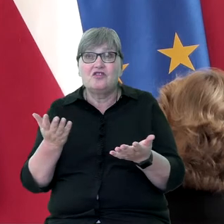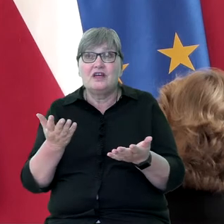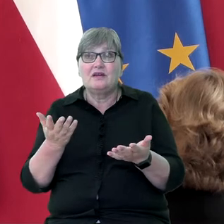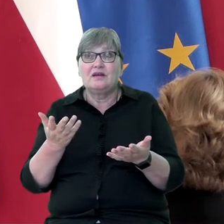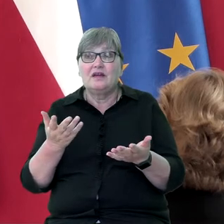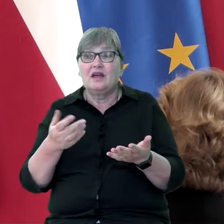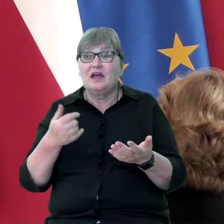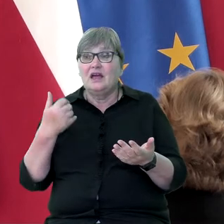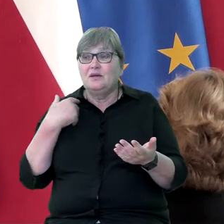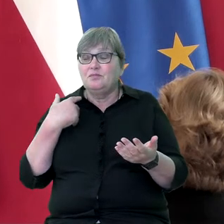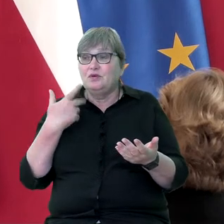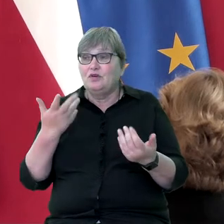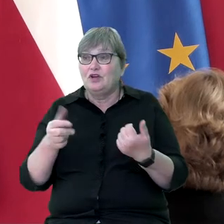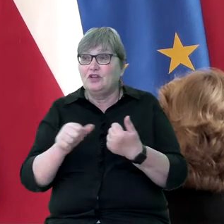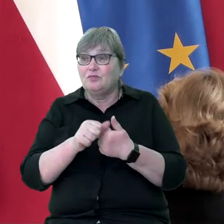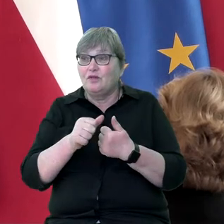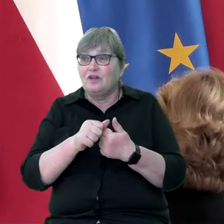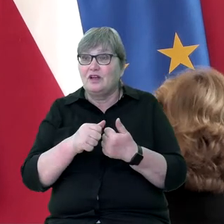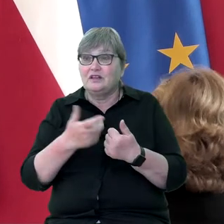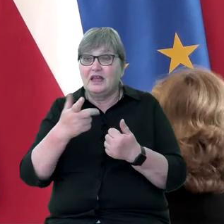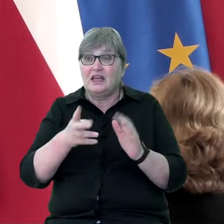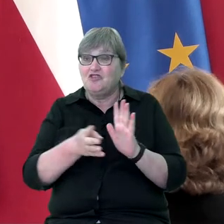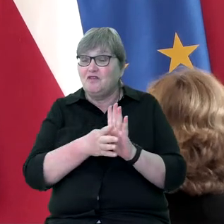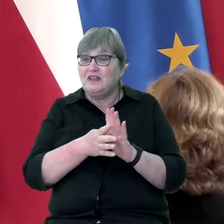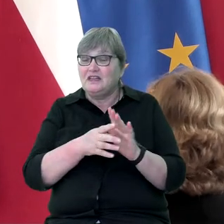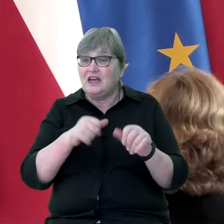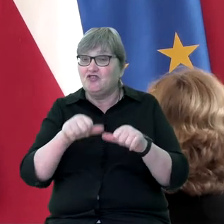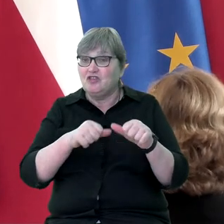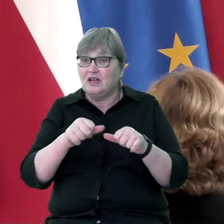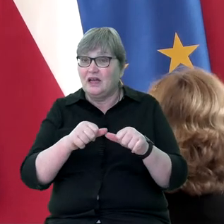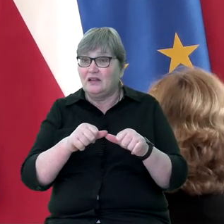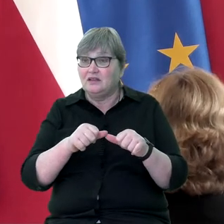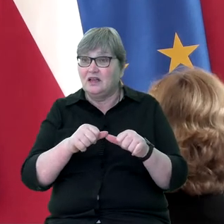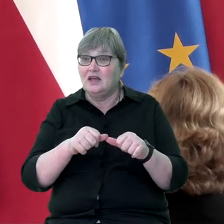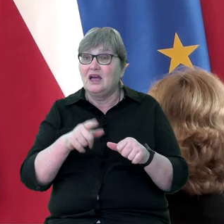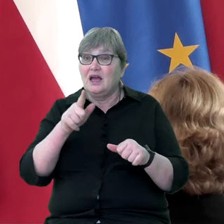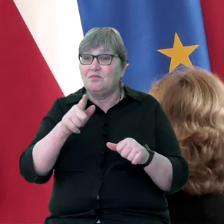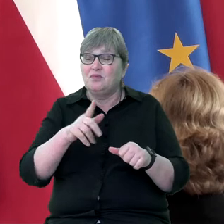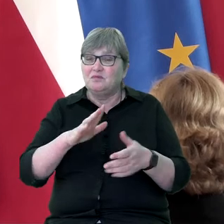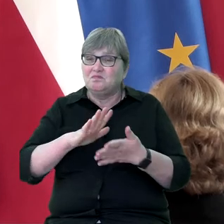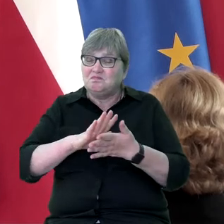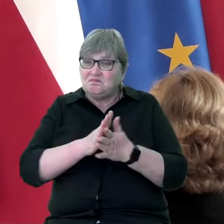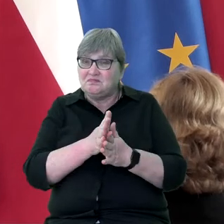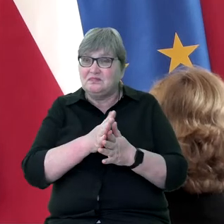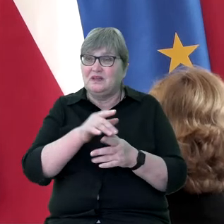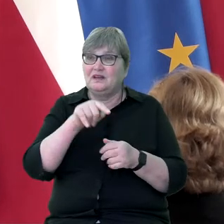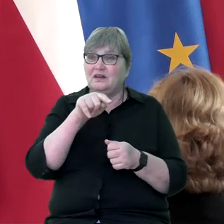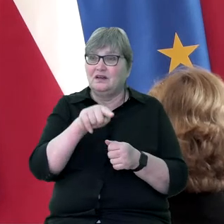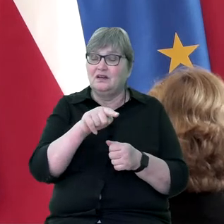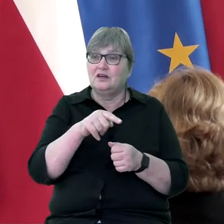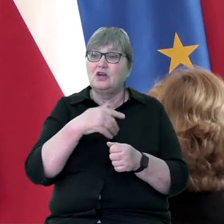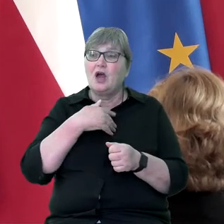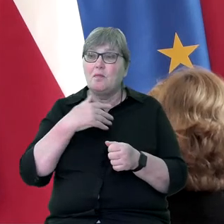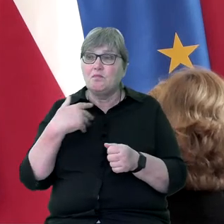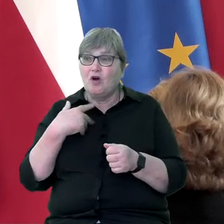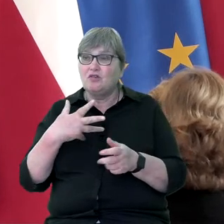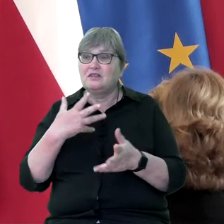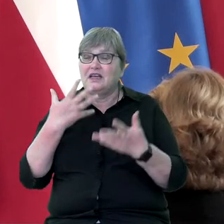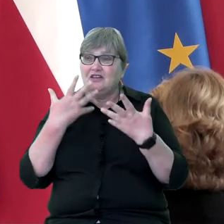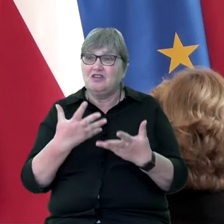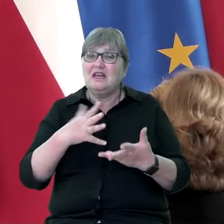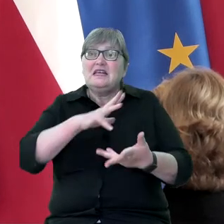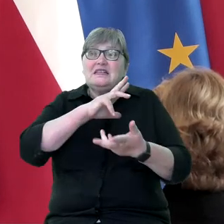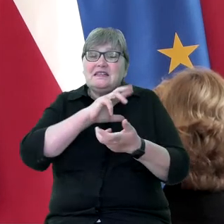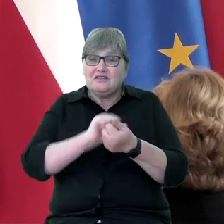trwającej przez te 19 lat, że takim najbardziej powszechnym pojęciem określającym Polskę w